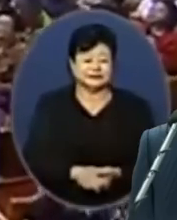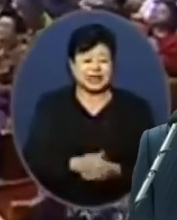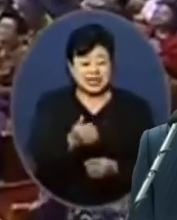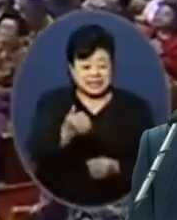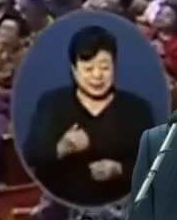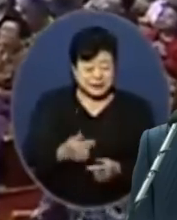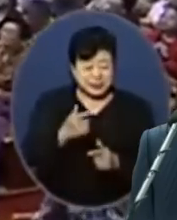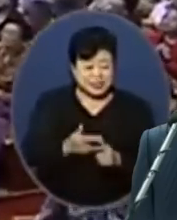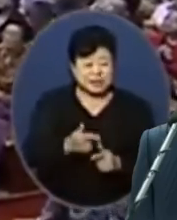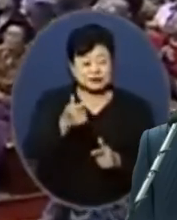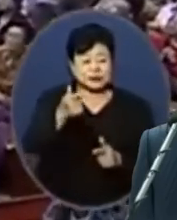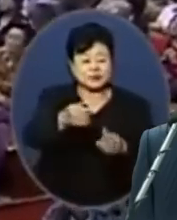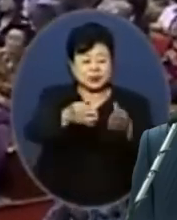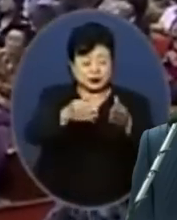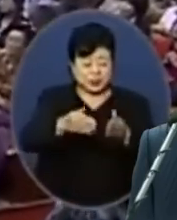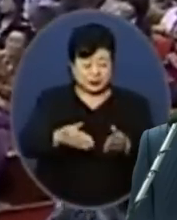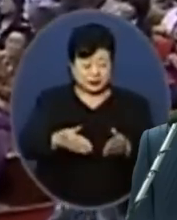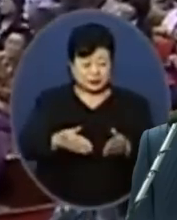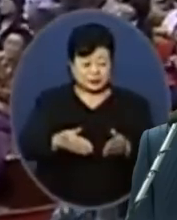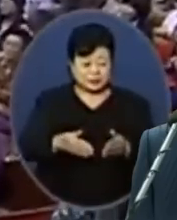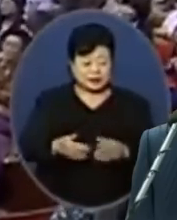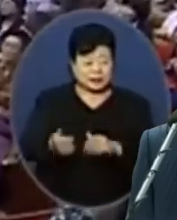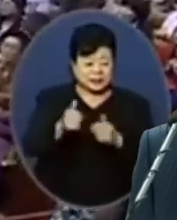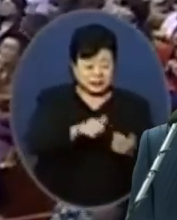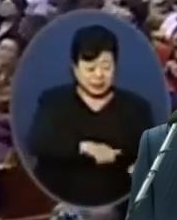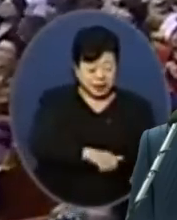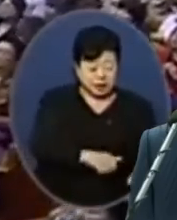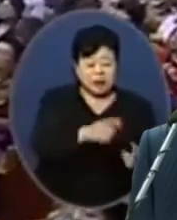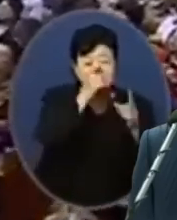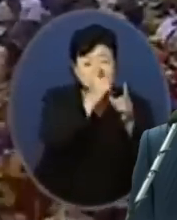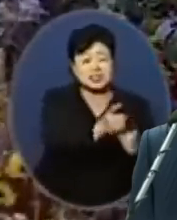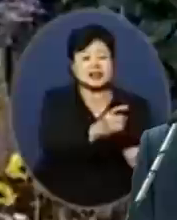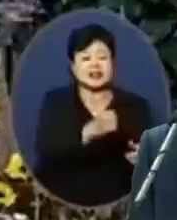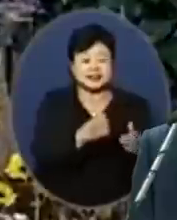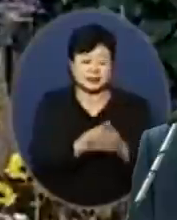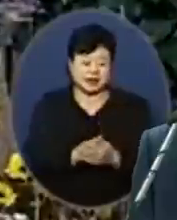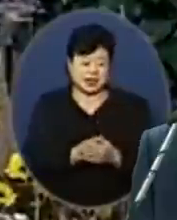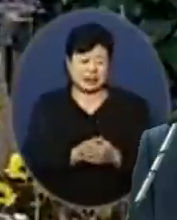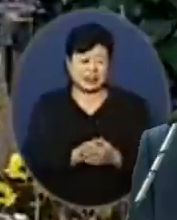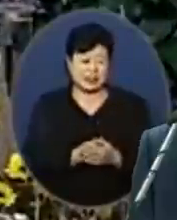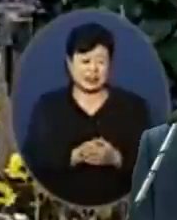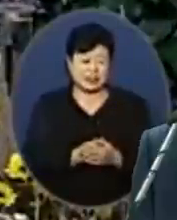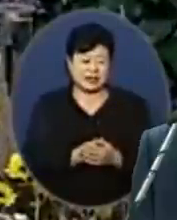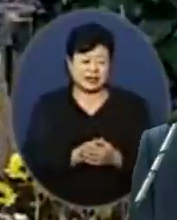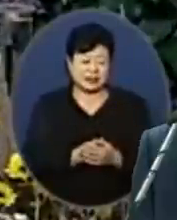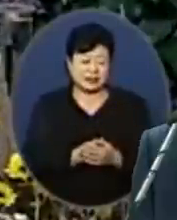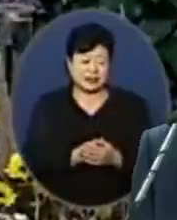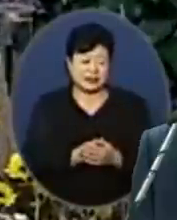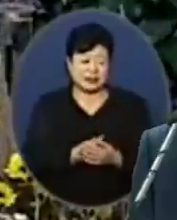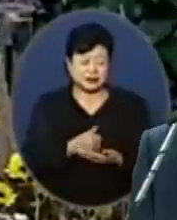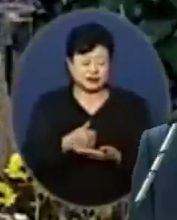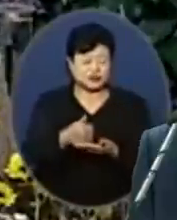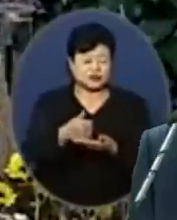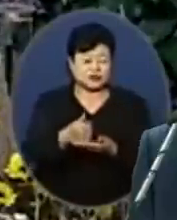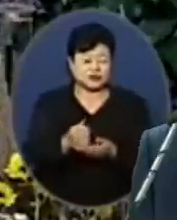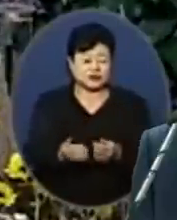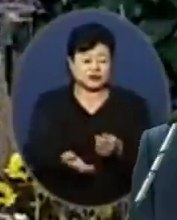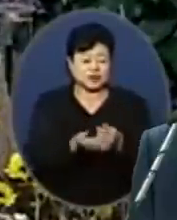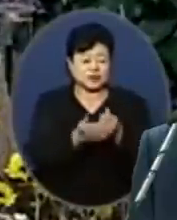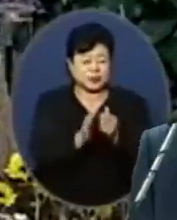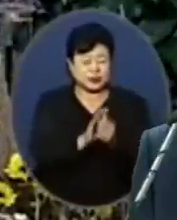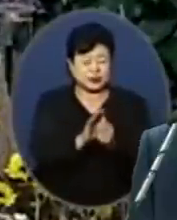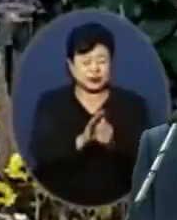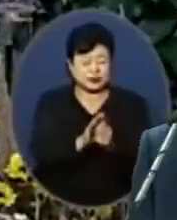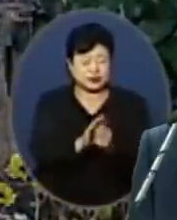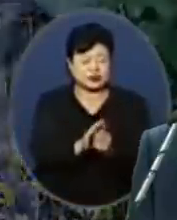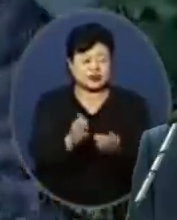이미 예수 그리스도를 통해서 사망을 이겼기 때문에 우리가 열심히 주를 섬기고 일하면